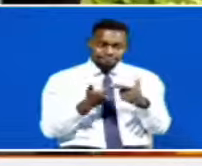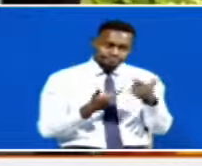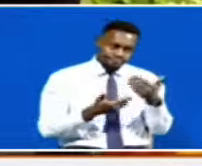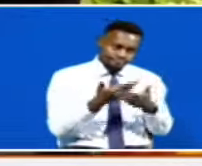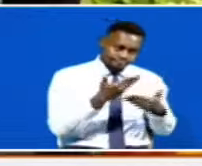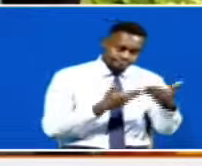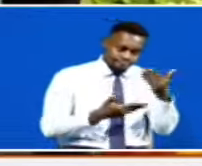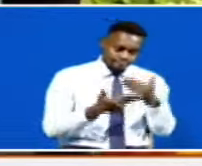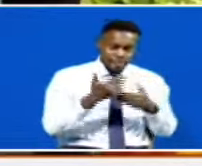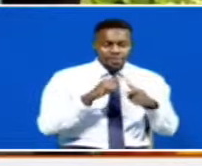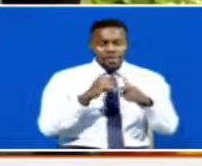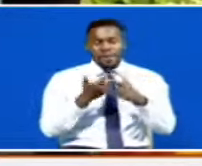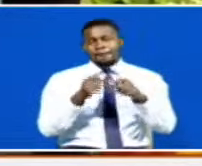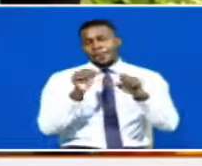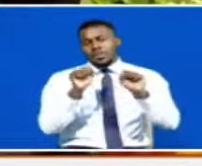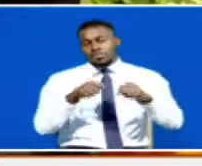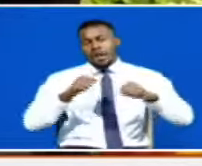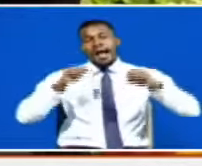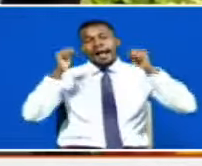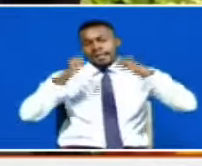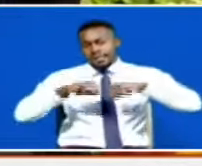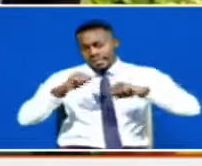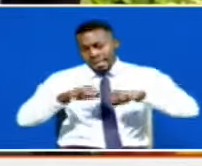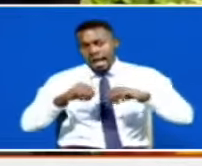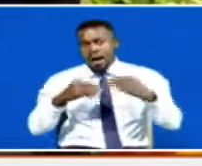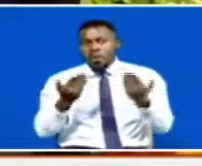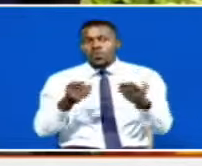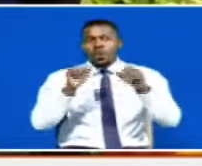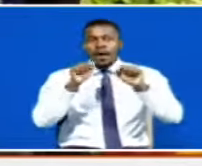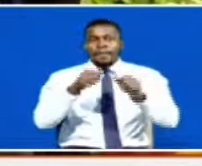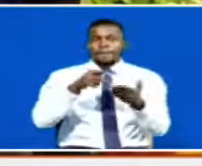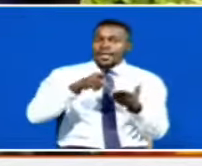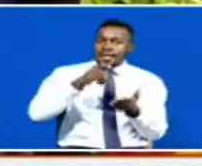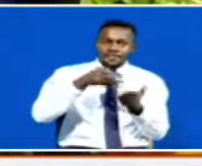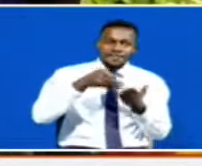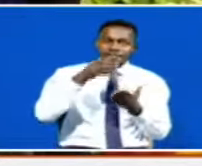take back all our children so that we minimize any kind of dropout.